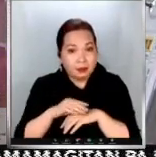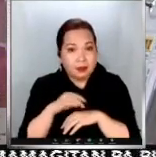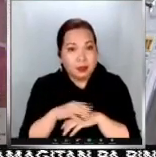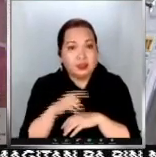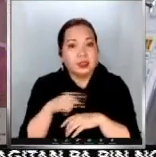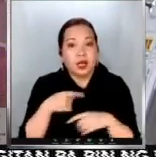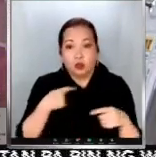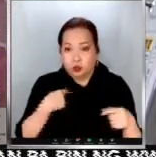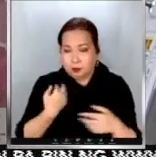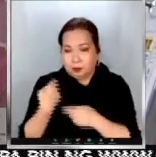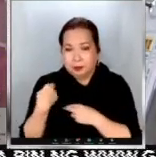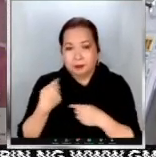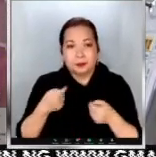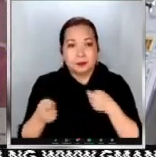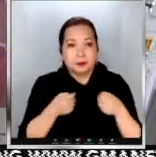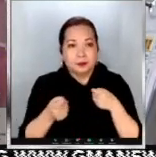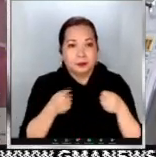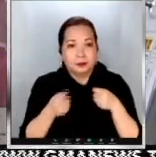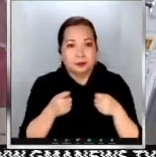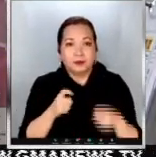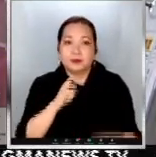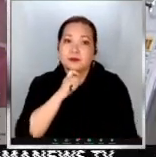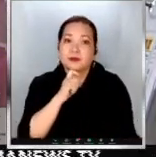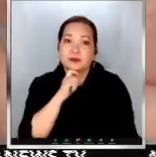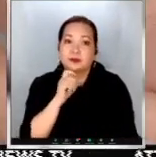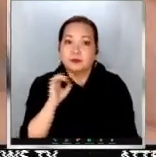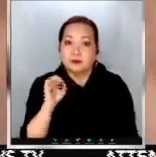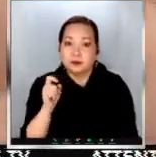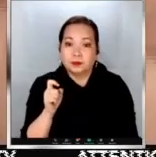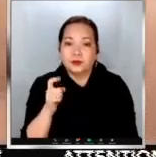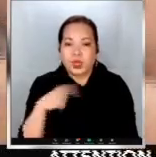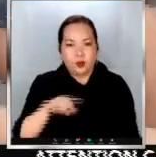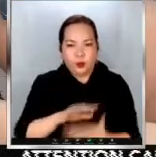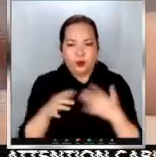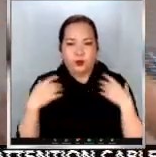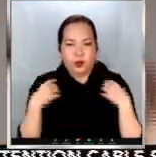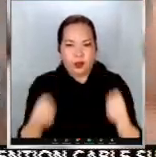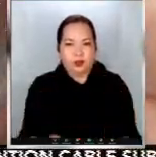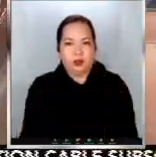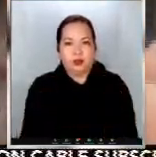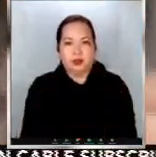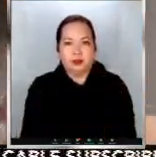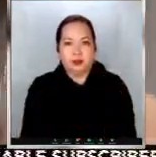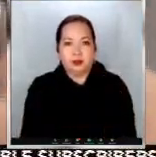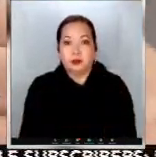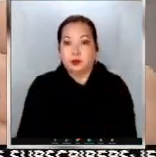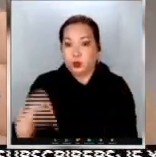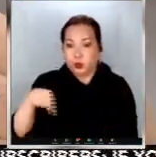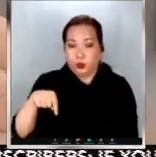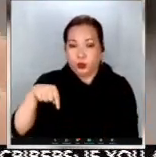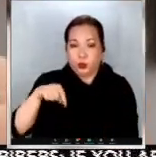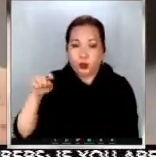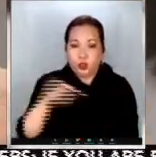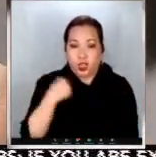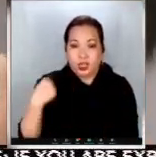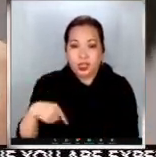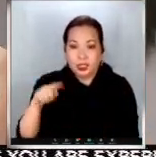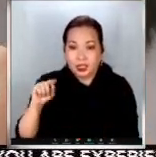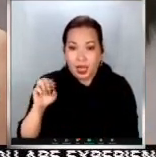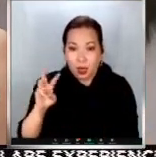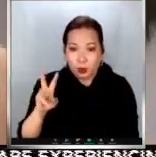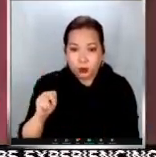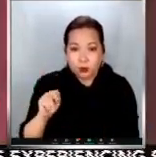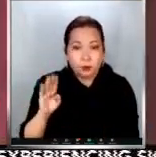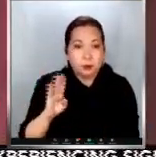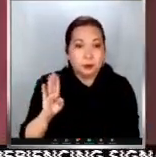yung energy ng Metal Ox para maging healthy po tayo. So, dito sa Binondo, dumayo na ang mga namimili ng mga charms. Hindi raw kompleto ang